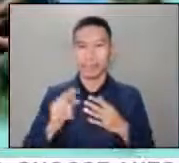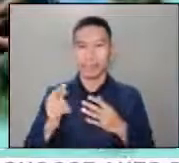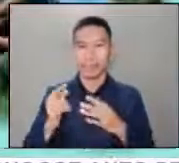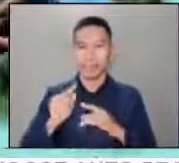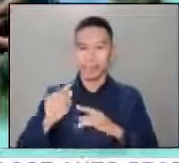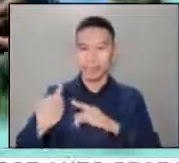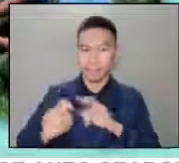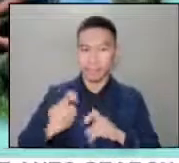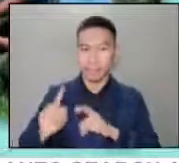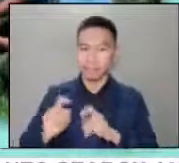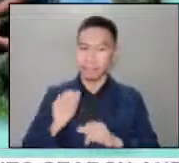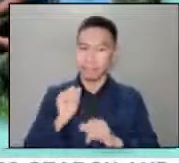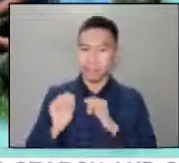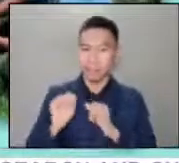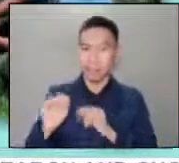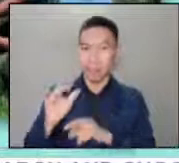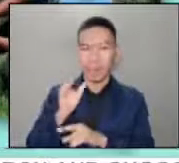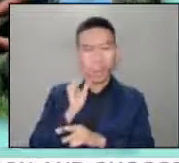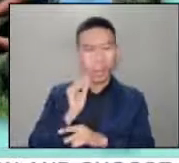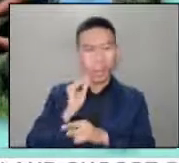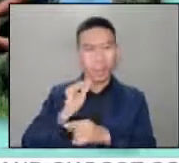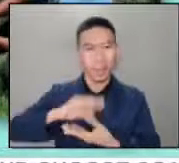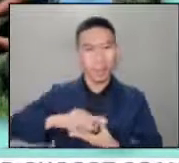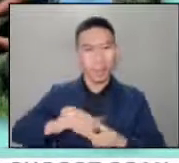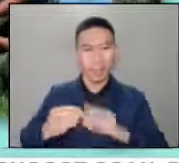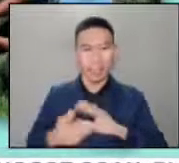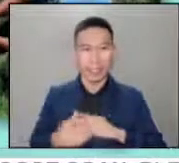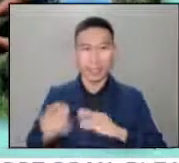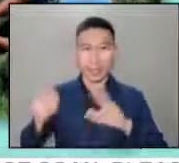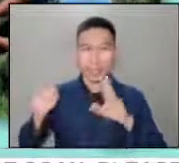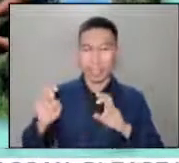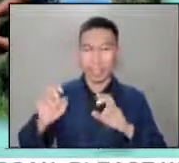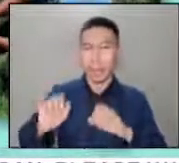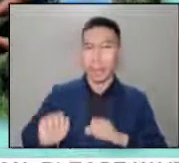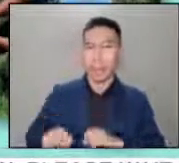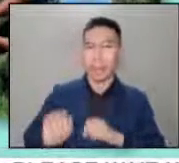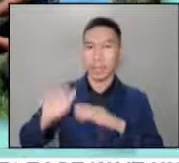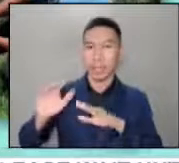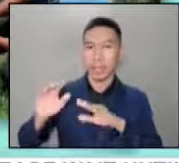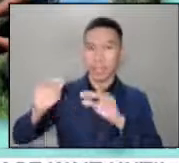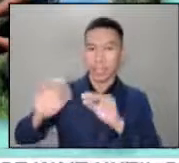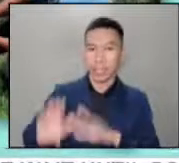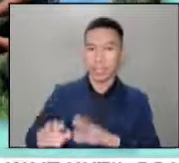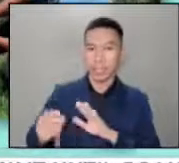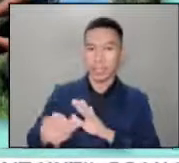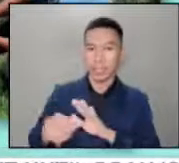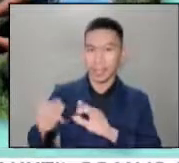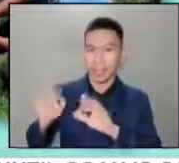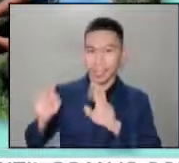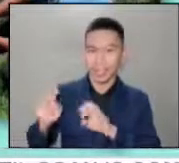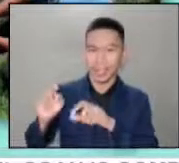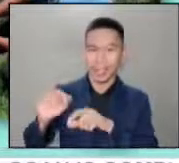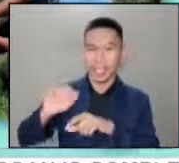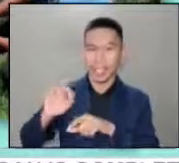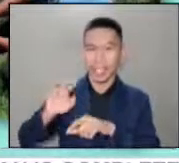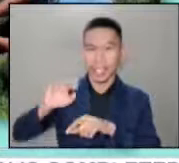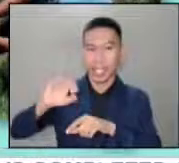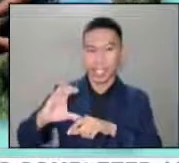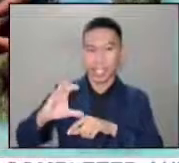alamin pa ang kanyang kwento, ang mountain teacher na si Teacher Jeric Maribao.